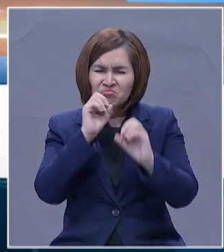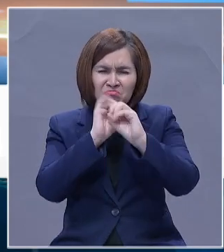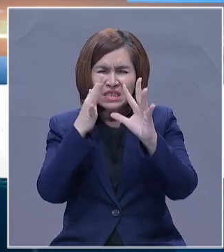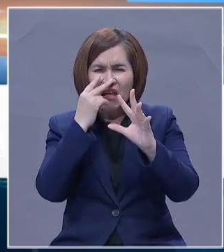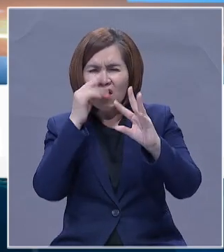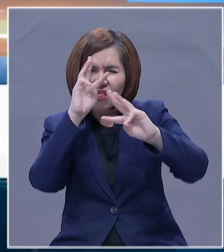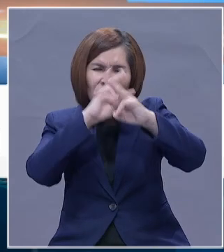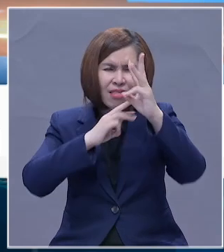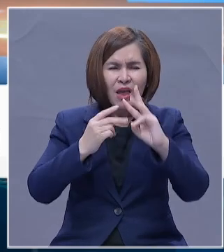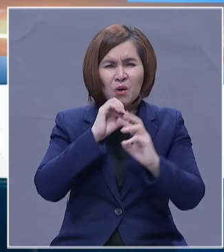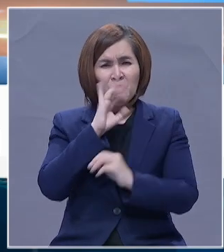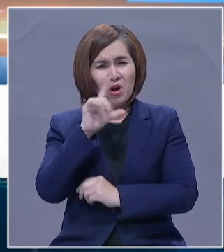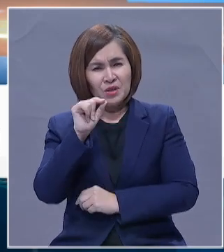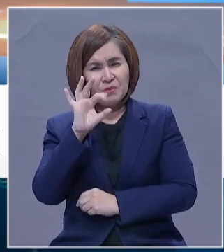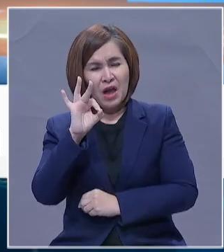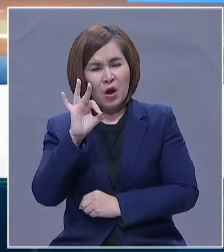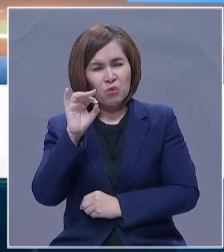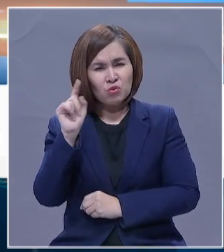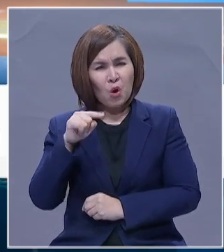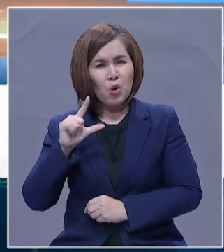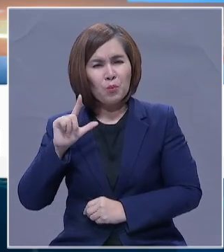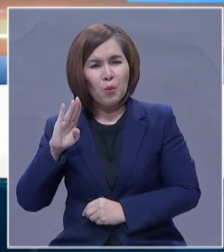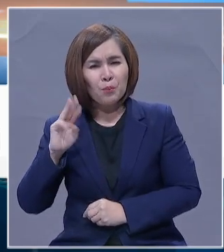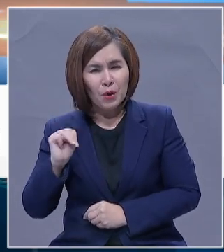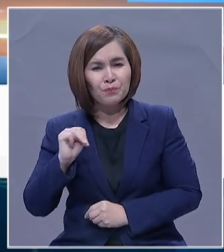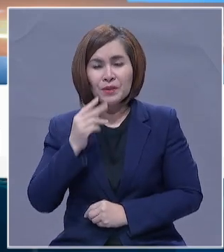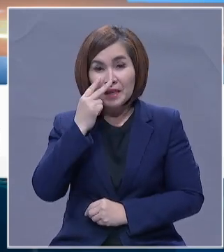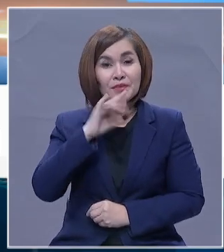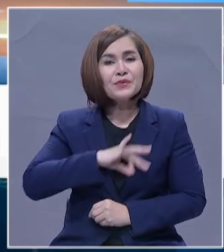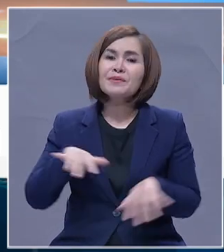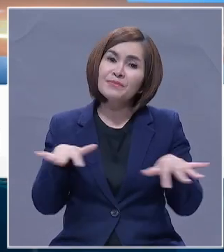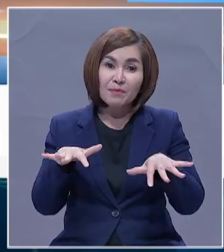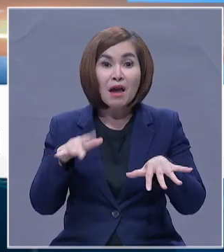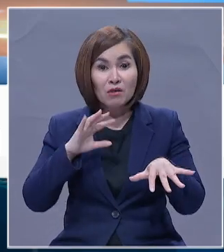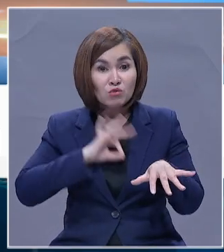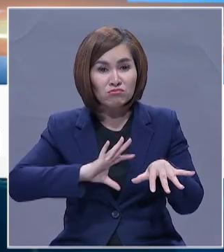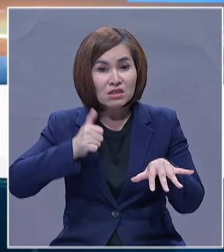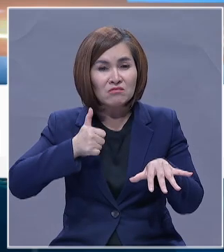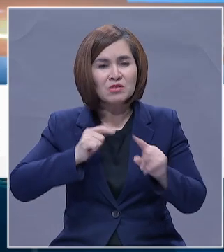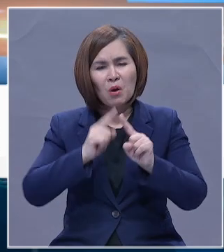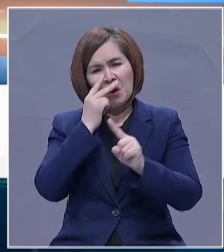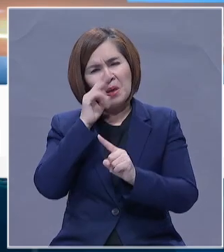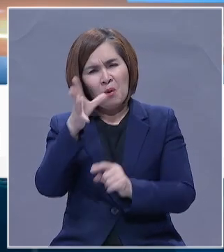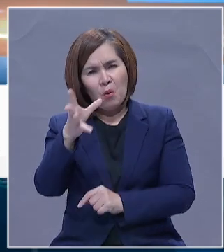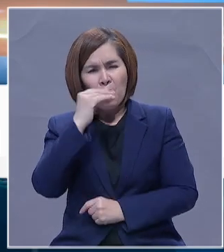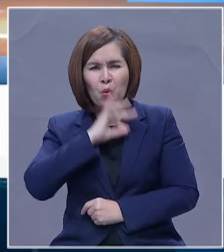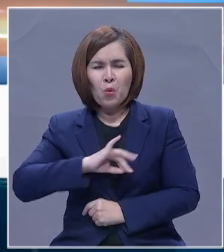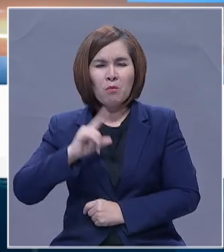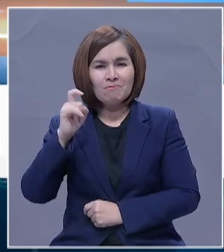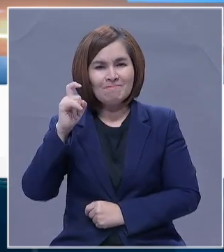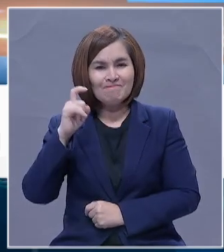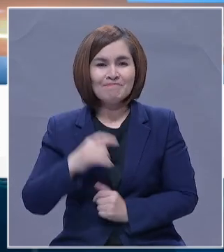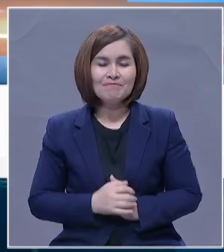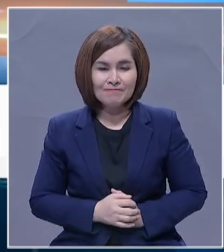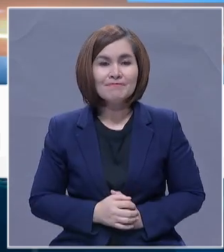อยู่นะใ่คือถ้าฟังอย่างเงี้ย 29ไมโครกรัมต่อลูกบาทเมไม่มีไม่มีอะไรนี่ทุกอย่างมันเหมือนดีขึ้นแต่ถ้ามองในภาพแบบนี้โอ้มันก็ยังหนักอยู่นะคะอครับ